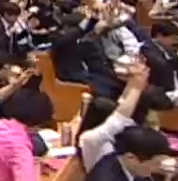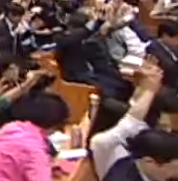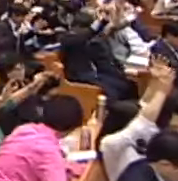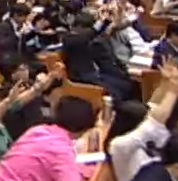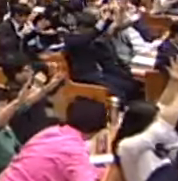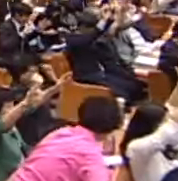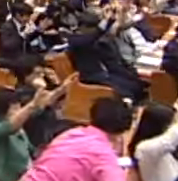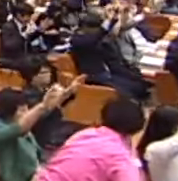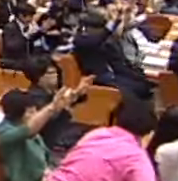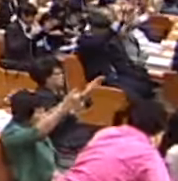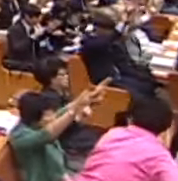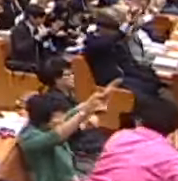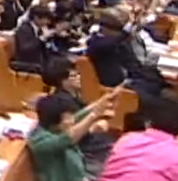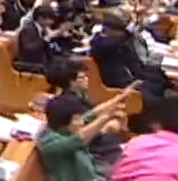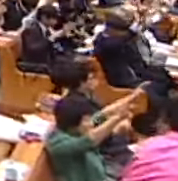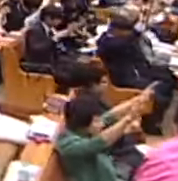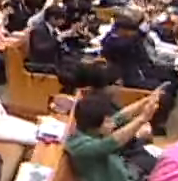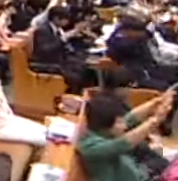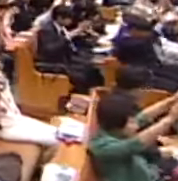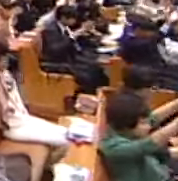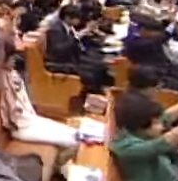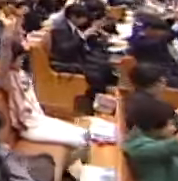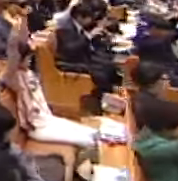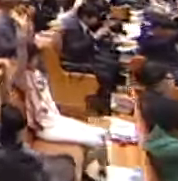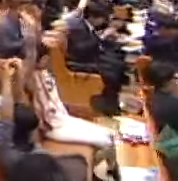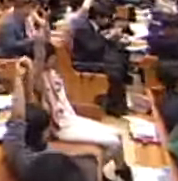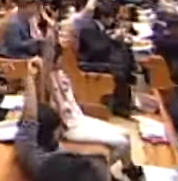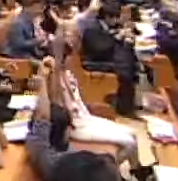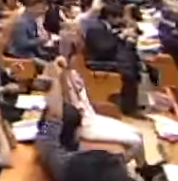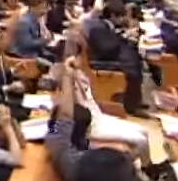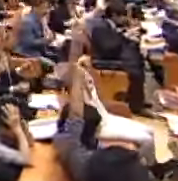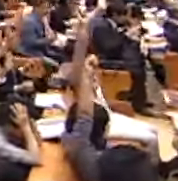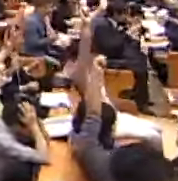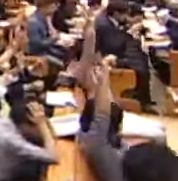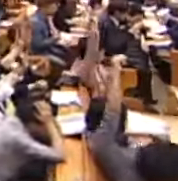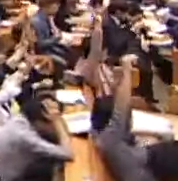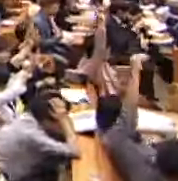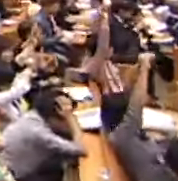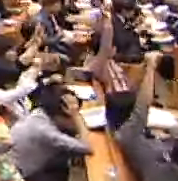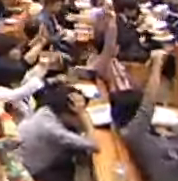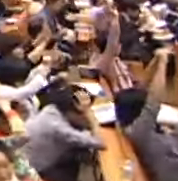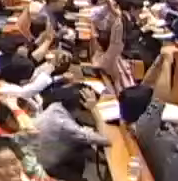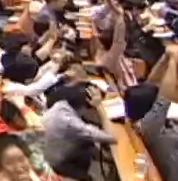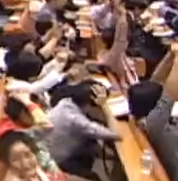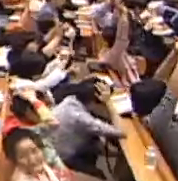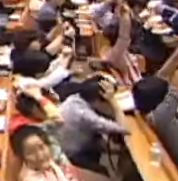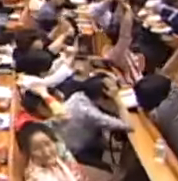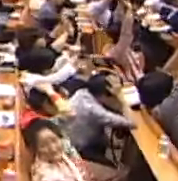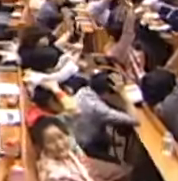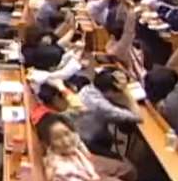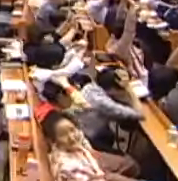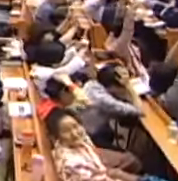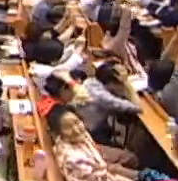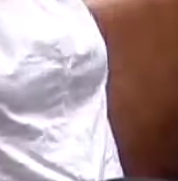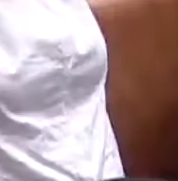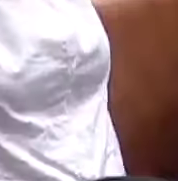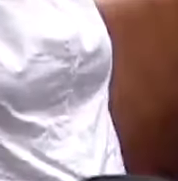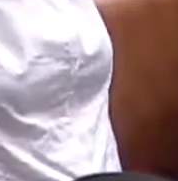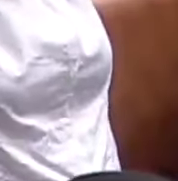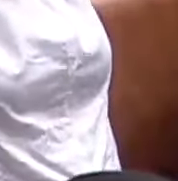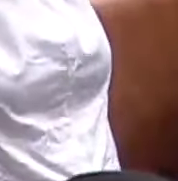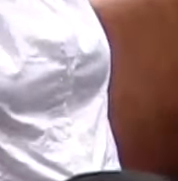내게 은혜를 베풀어 주시옵소서. 예수 생애도 성령이 전함하신 것처럼 내